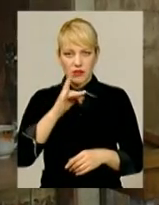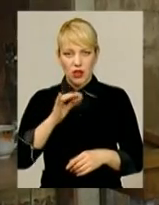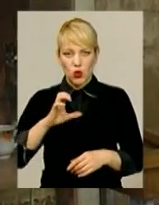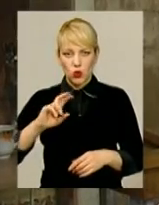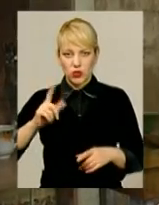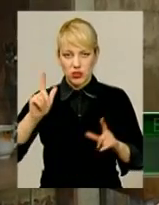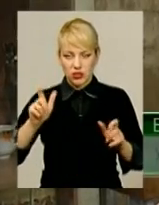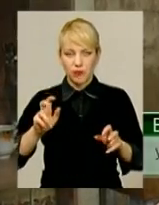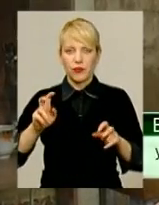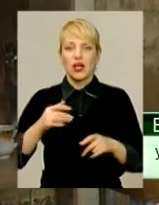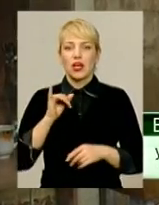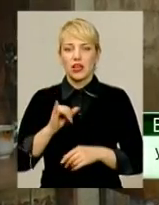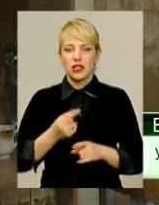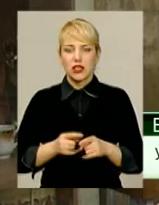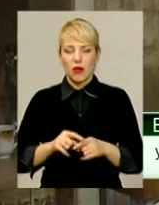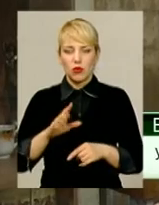Русі, це були